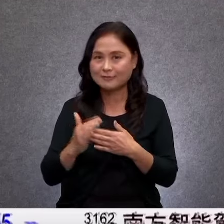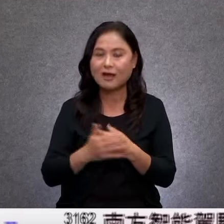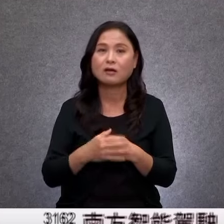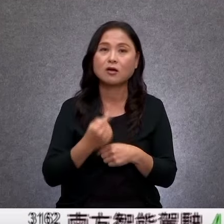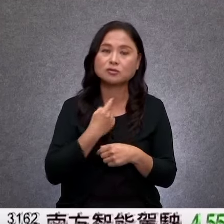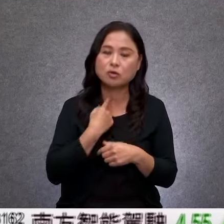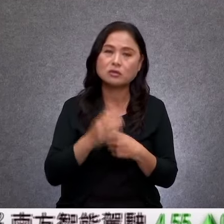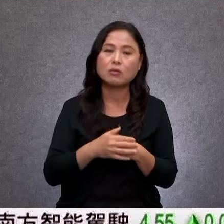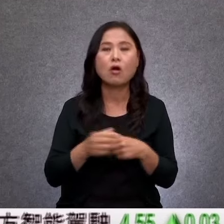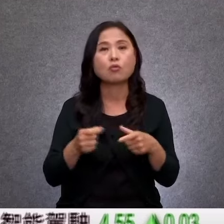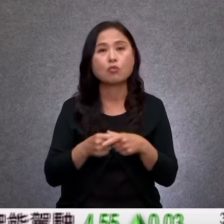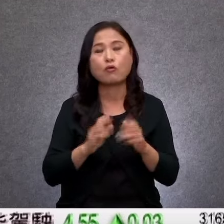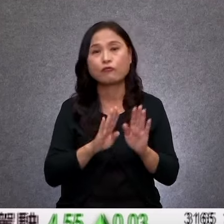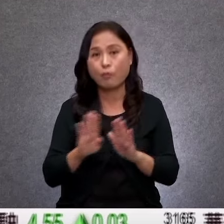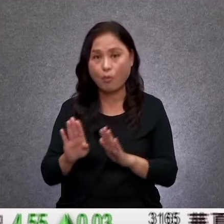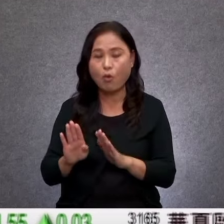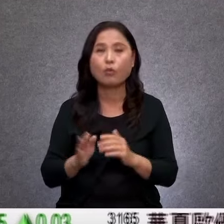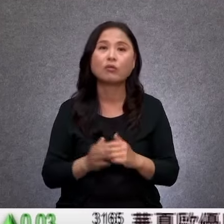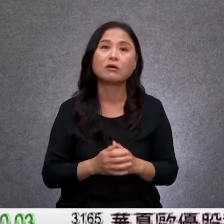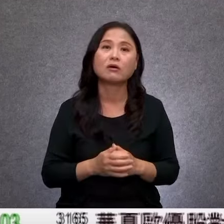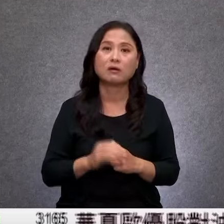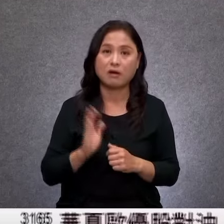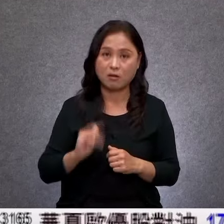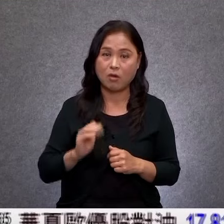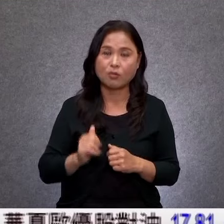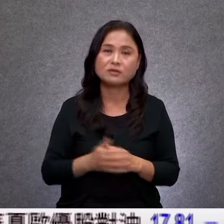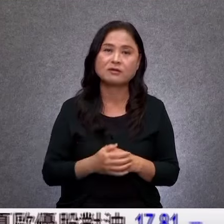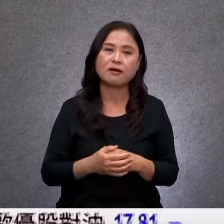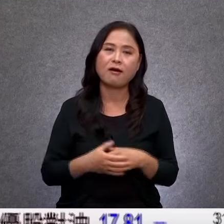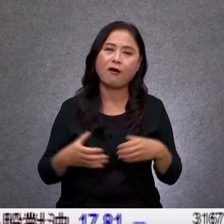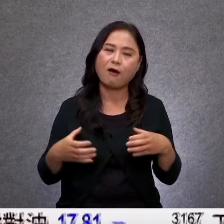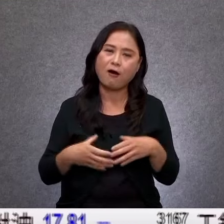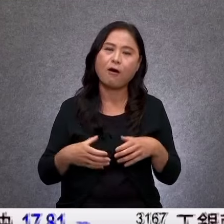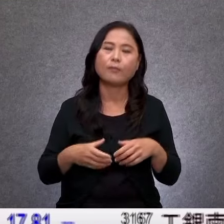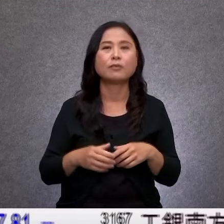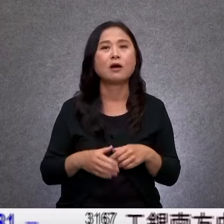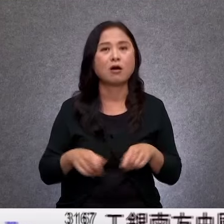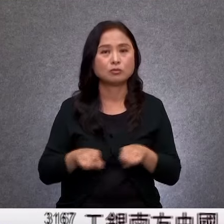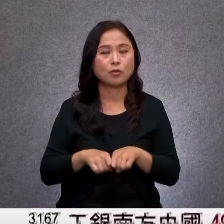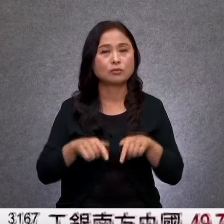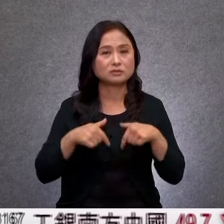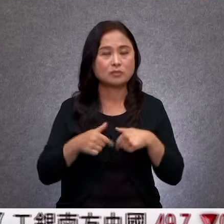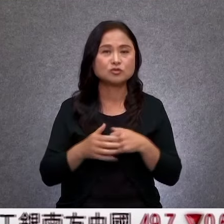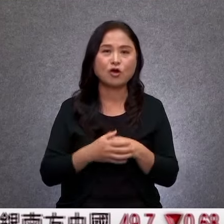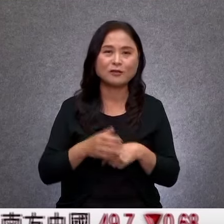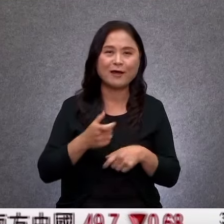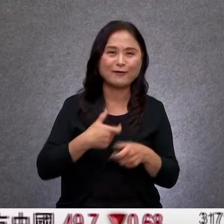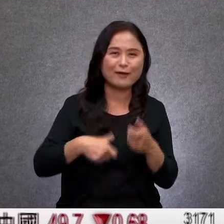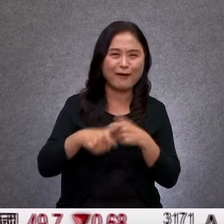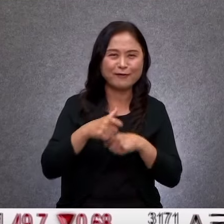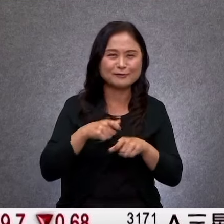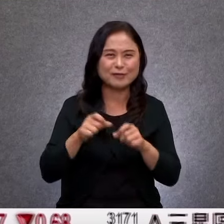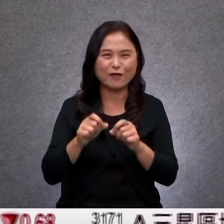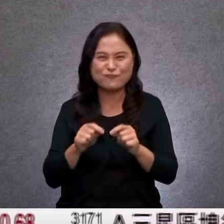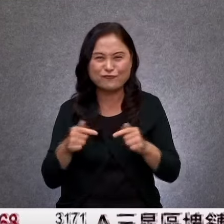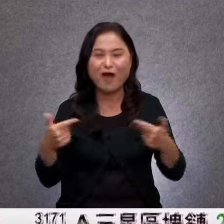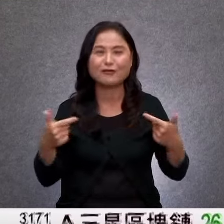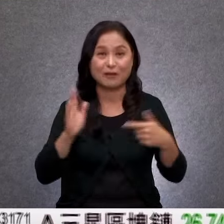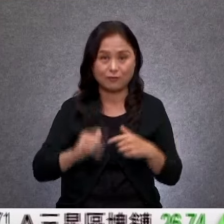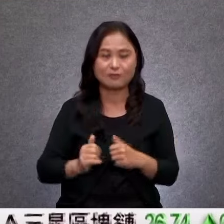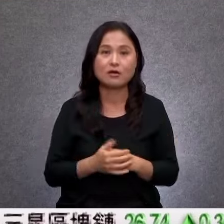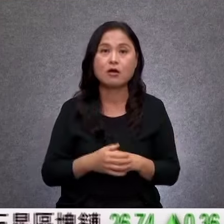續為大家提供其他嘅需要嘅公共服務，亦都能夠係齊心合力將我哋經濟